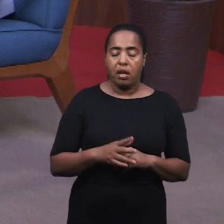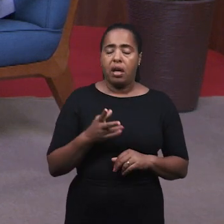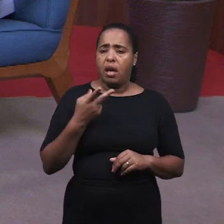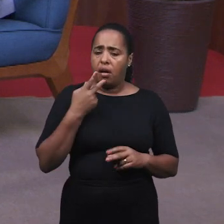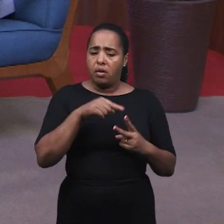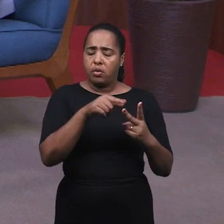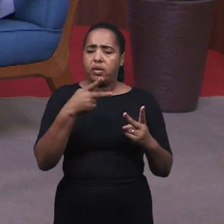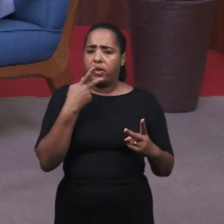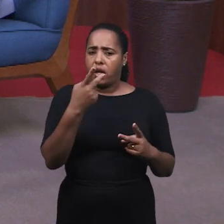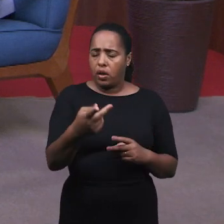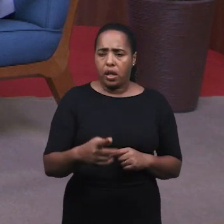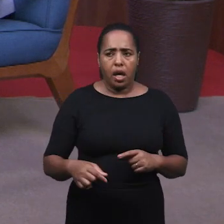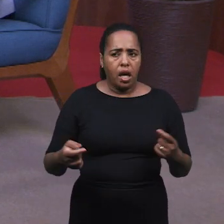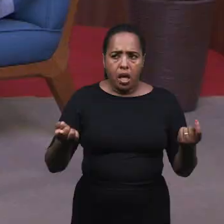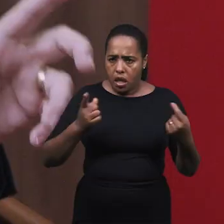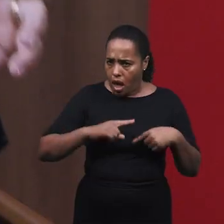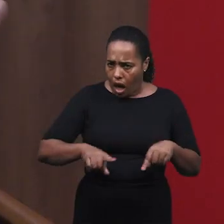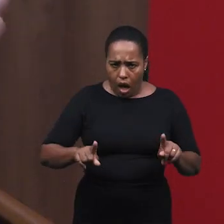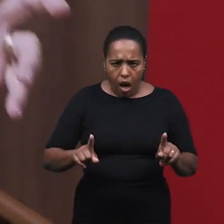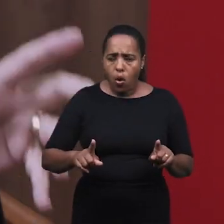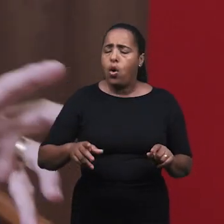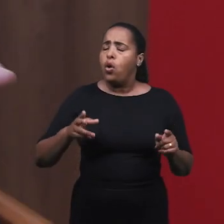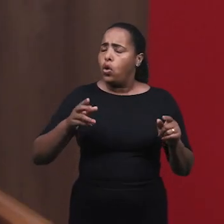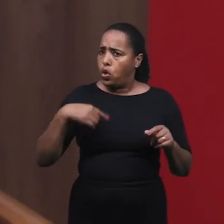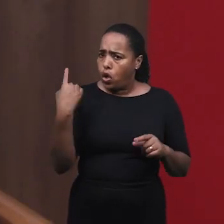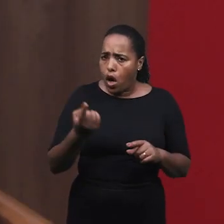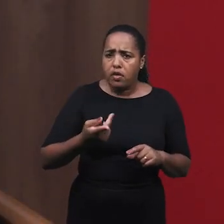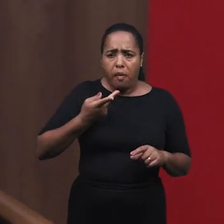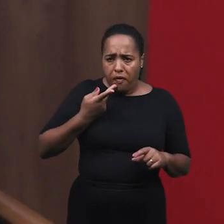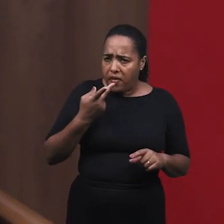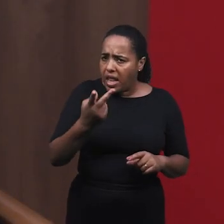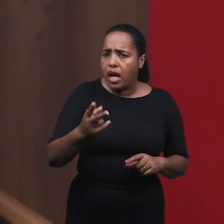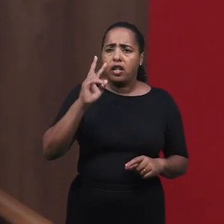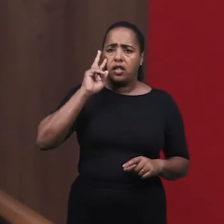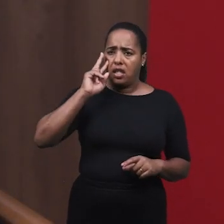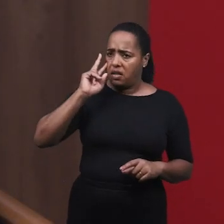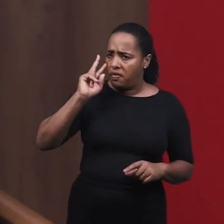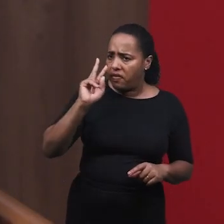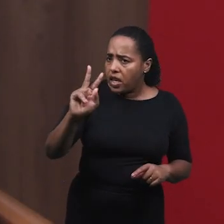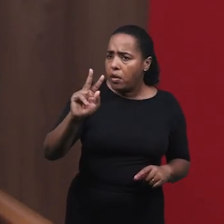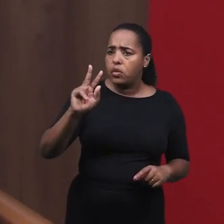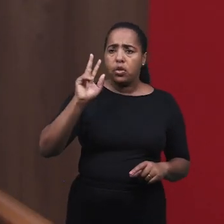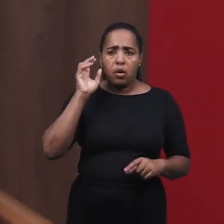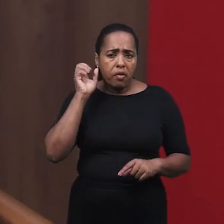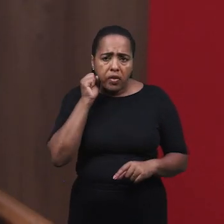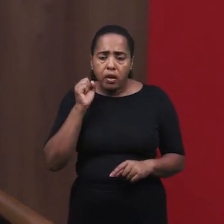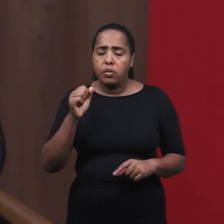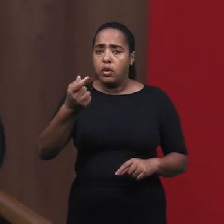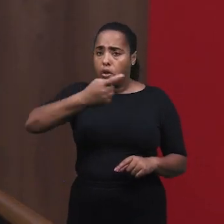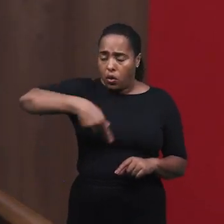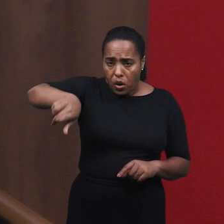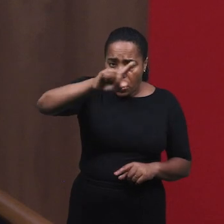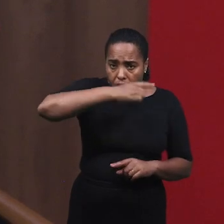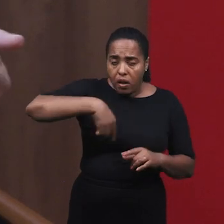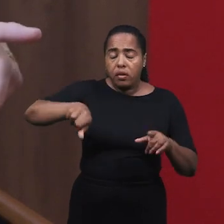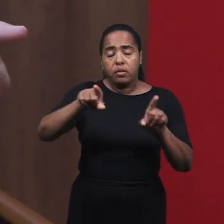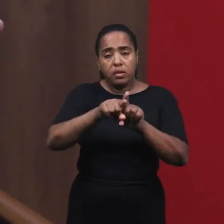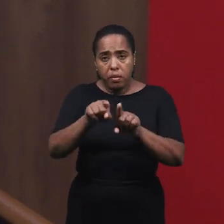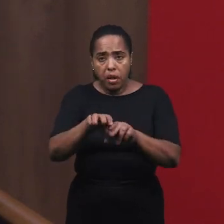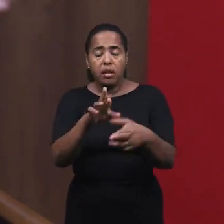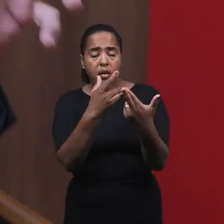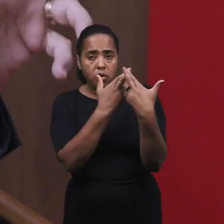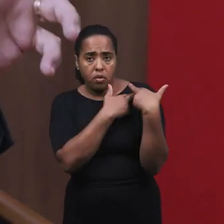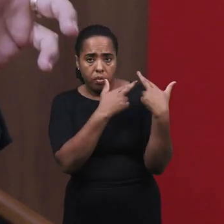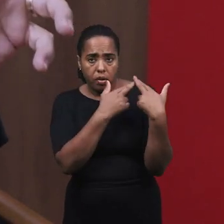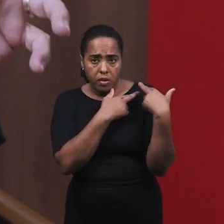laisser de parler ce que nous avons entendu et vu. Cette œuvre est engagée avec l'engagement donné